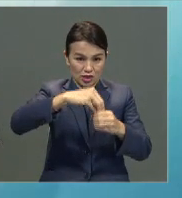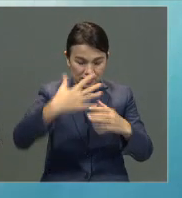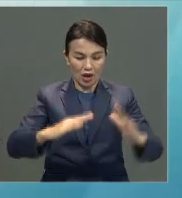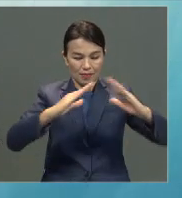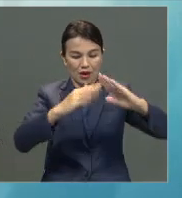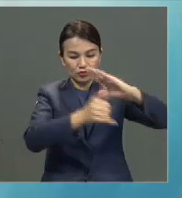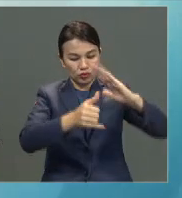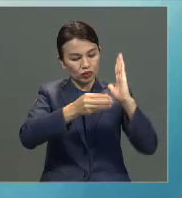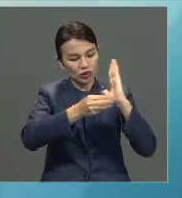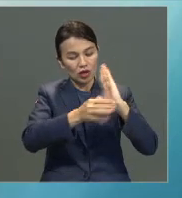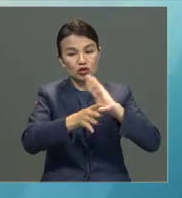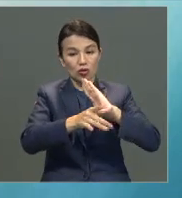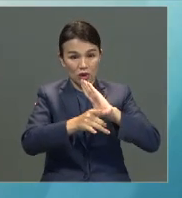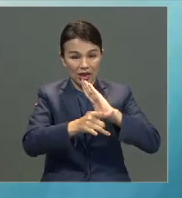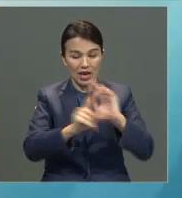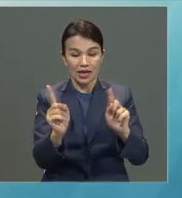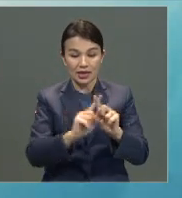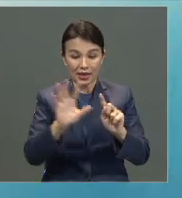มิถุนายนแล้วก็พักที่จังหวัดชลบุรีก็ตรวจหาเชื้อวันที่9